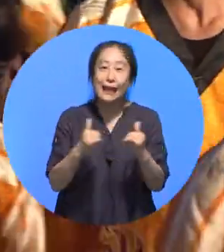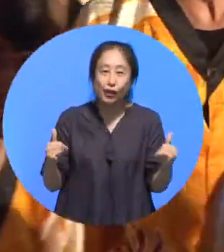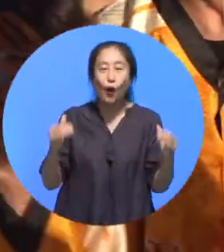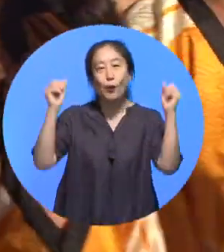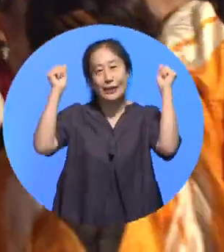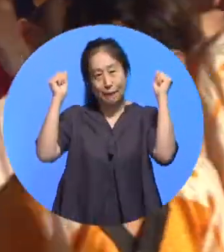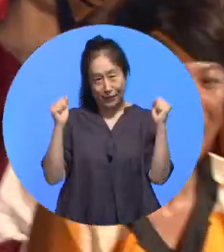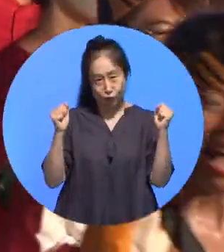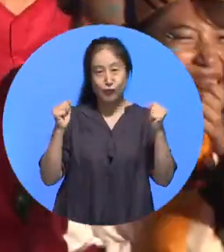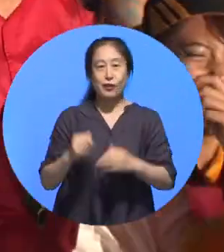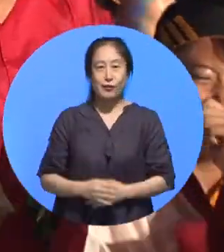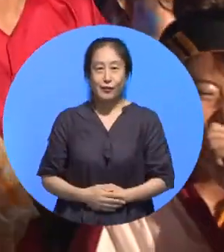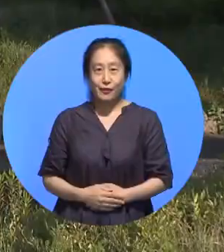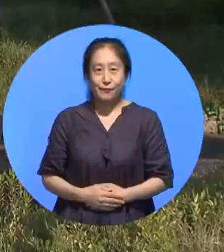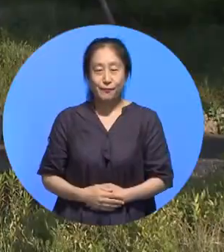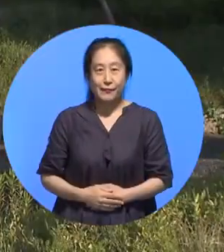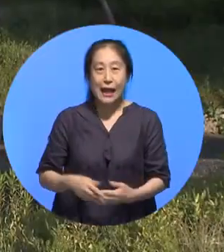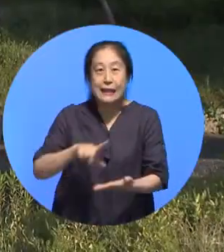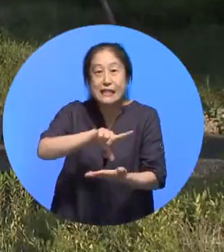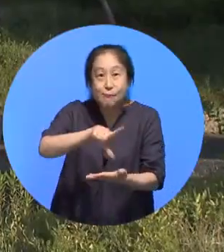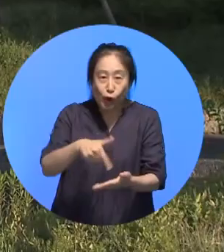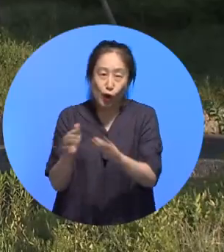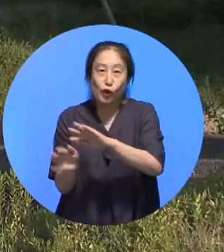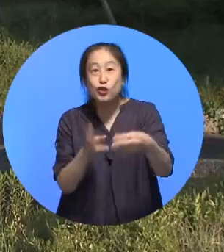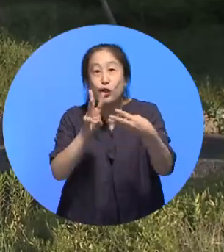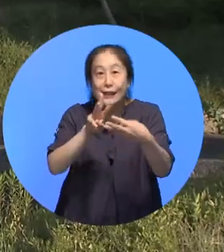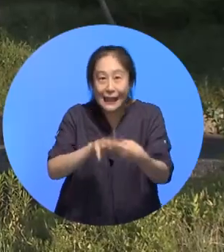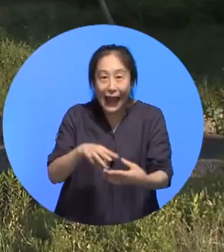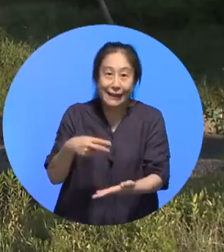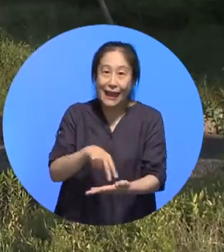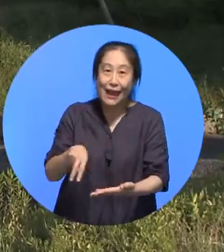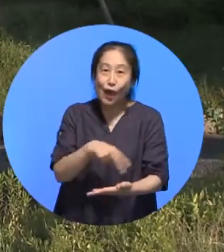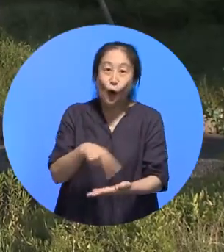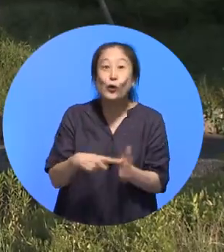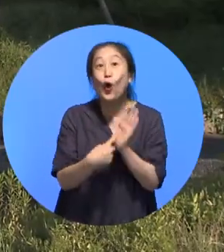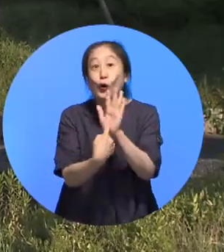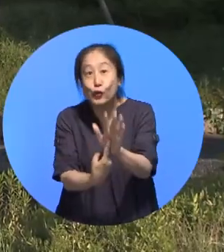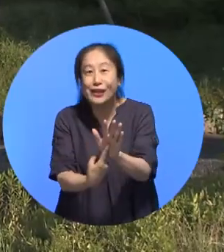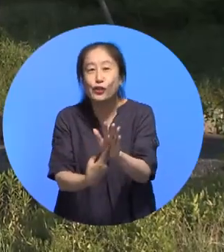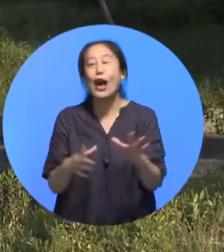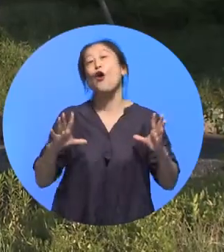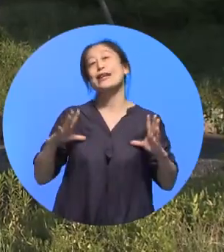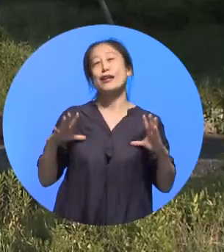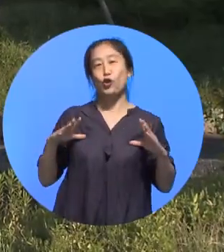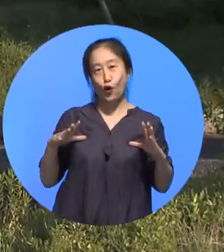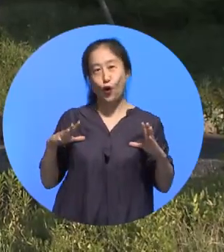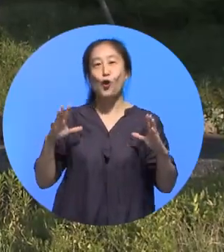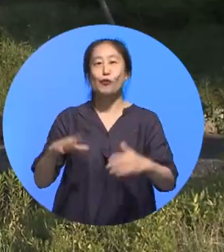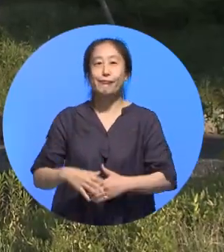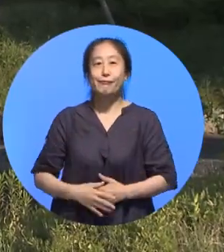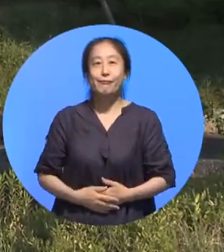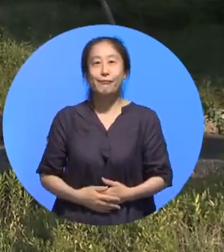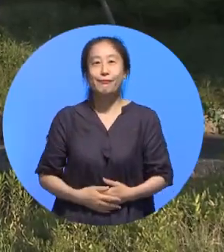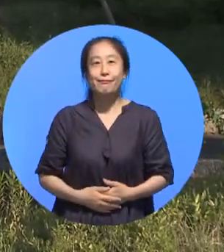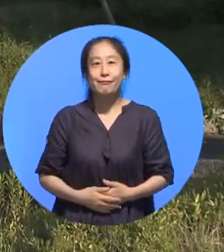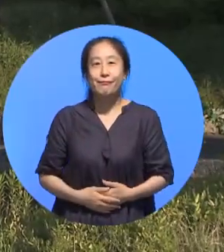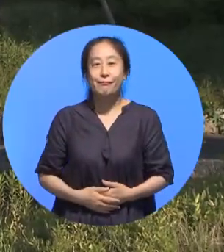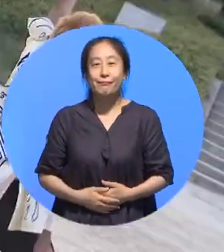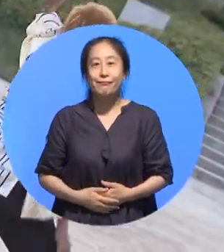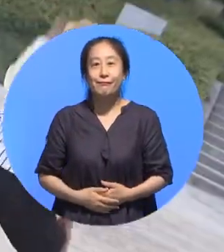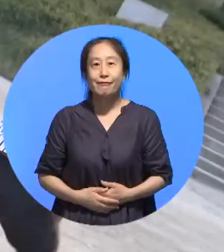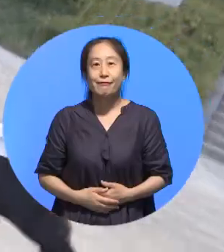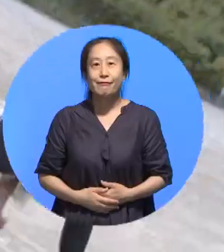っていう先輩もいてやっぱその地元水たしで踊るっていうことはやっぱ結構大きいことなんかなと思います